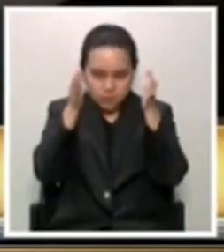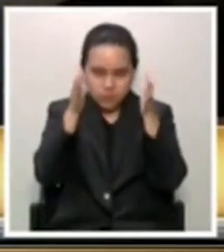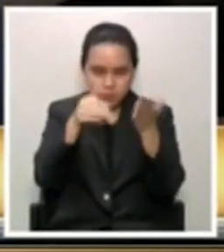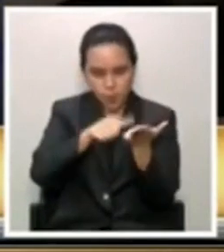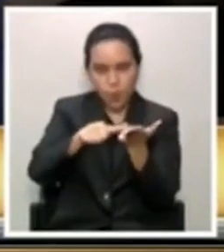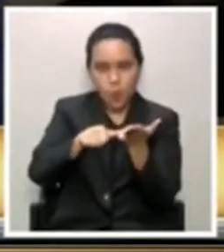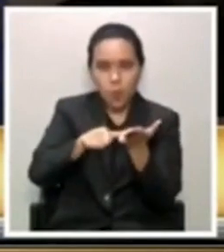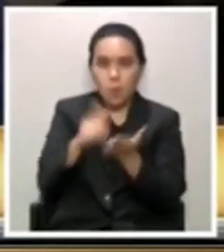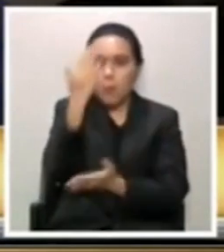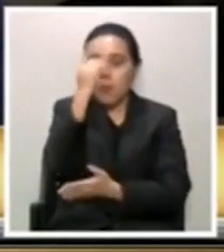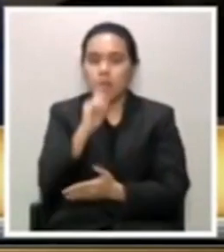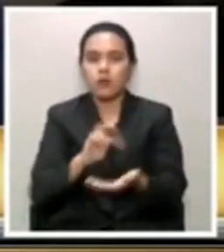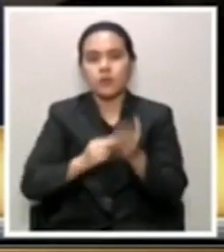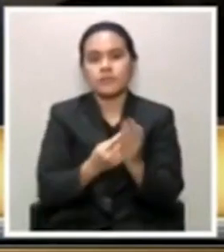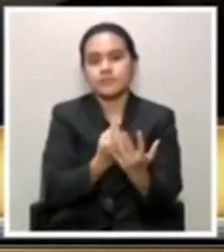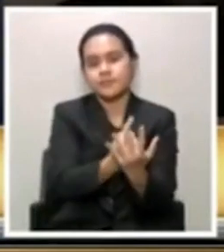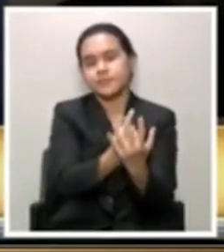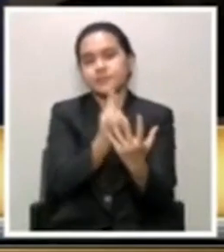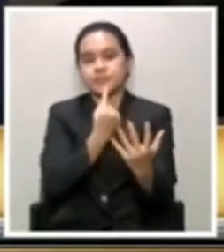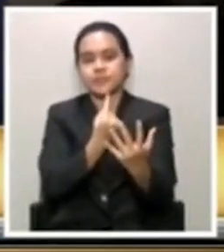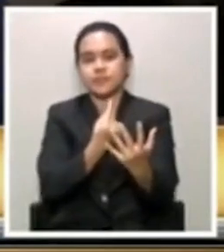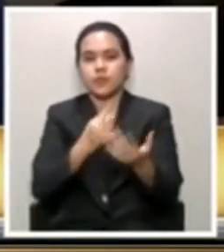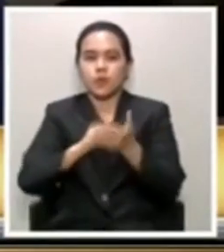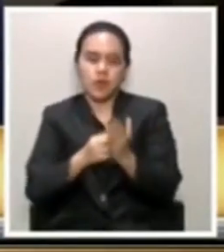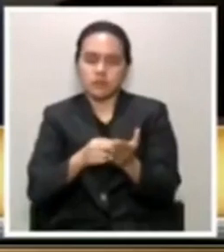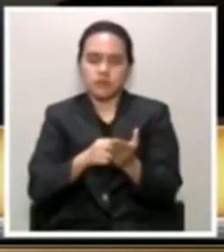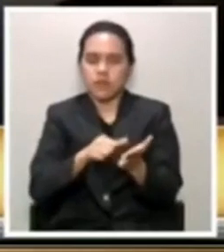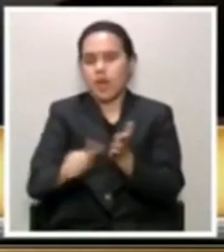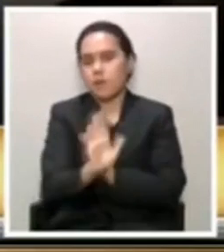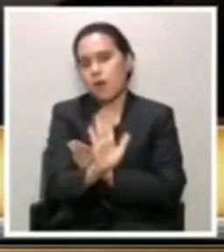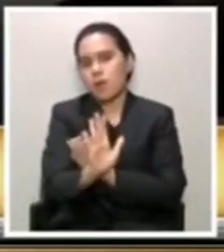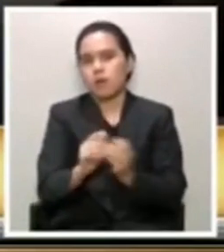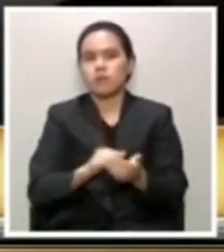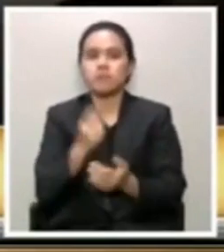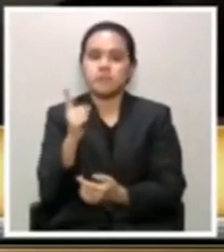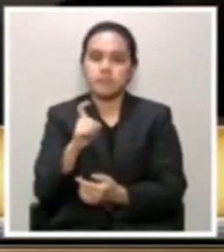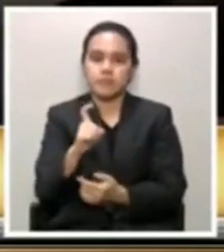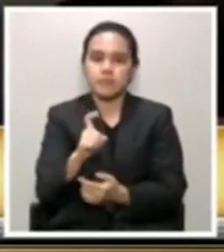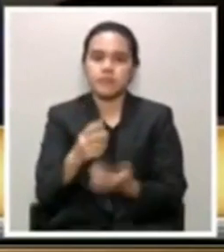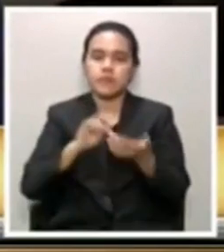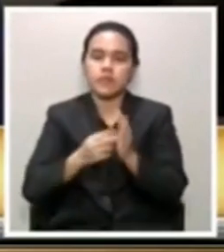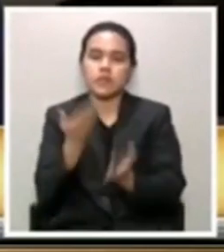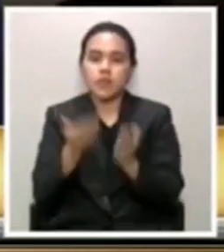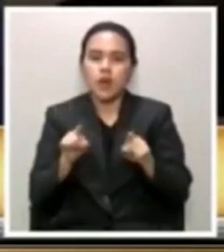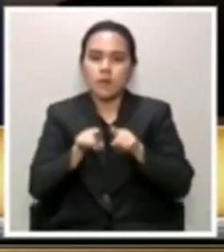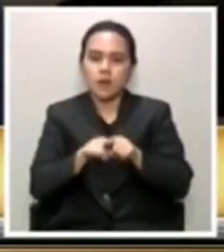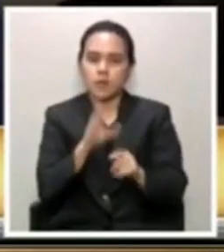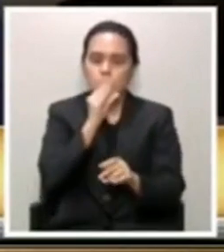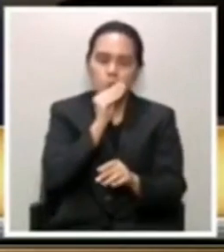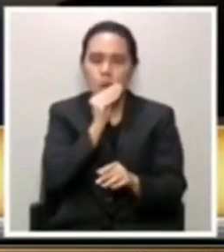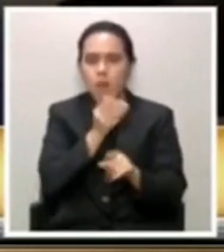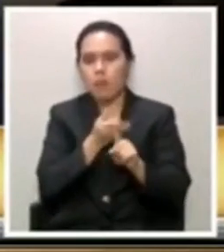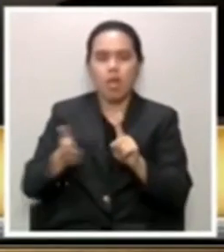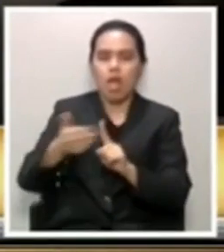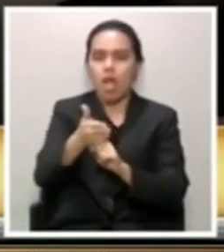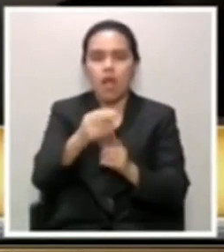มิใช่ส่งตัวแทนของฝ่ายผู้มีอํานาจมาขัดขวางการแก้รัฐธรรมนูญมิใช่ส่งคนมาเพื่อชักใบให้เรือเสียพาไปสู่ในทิศท